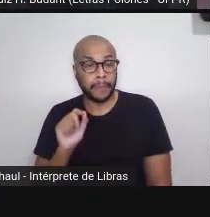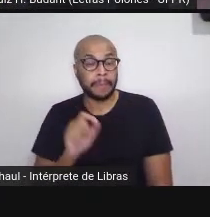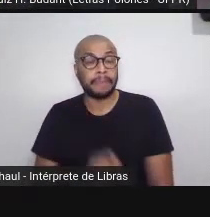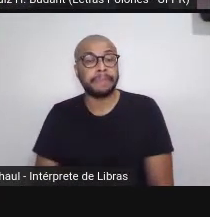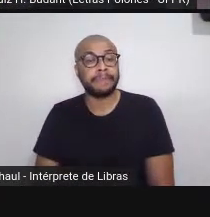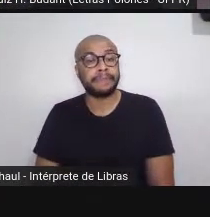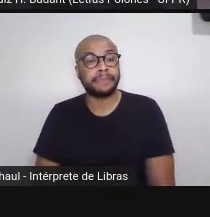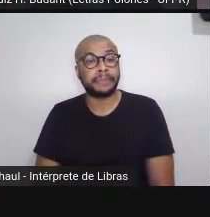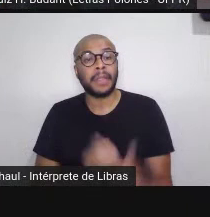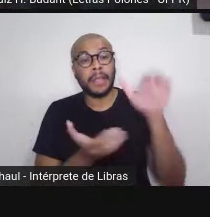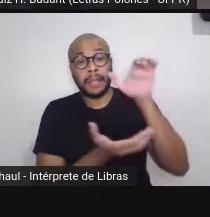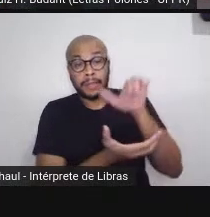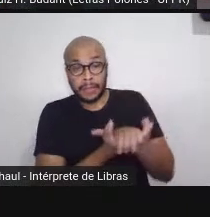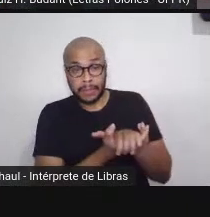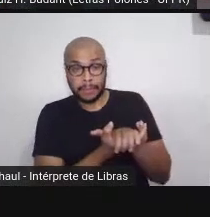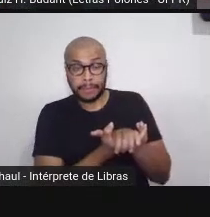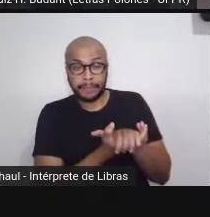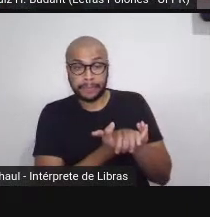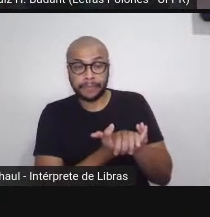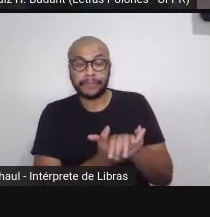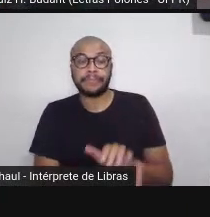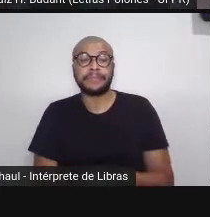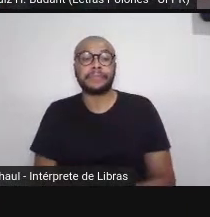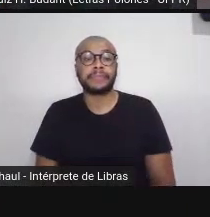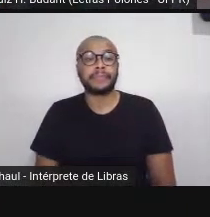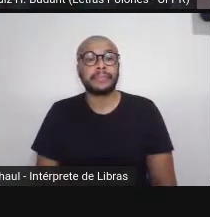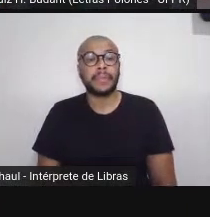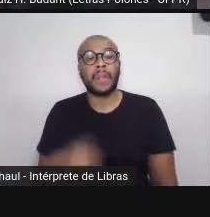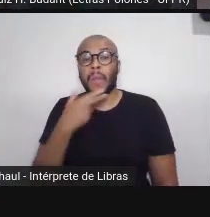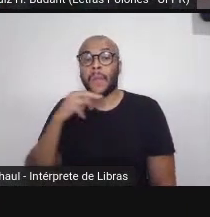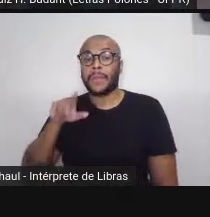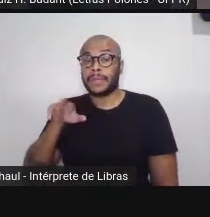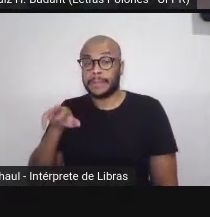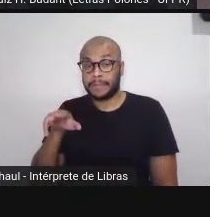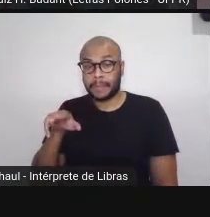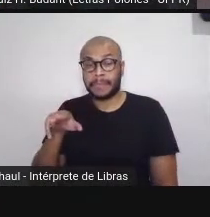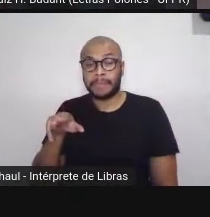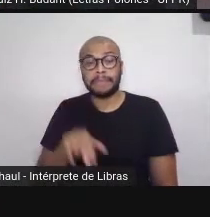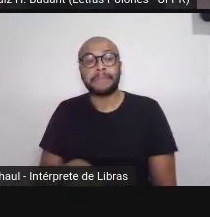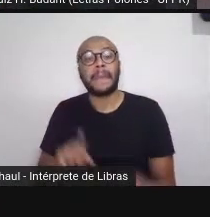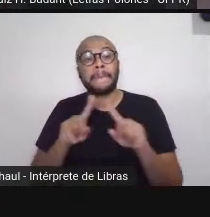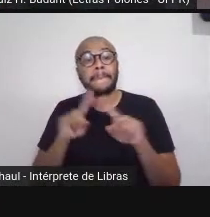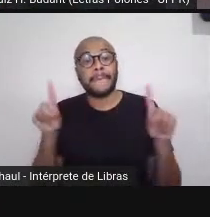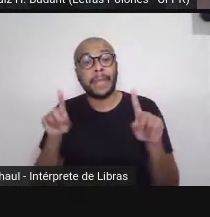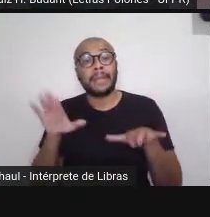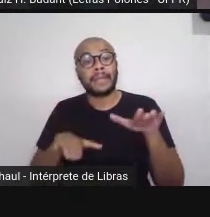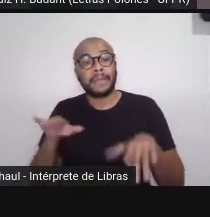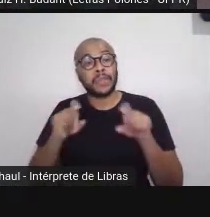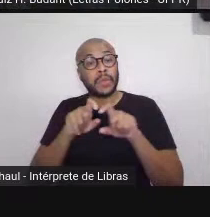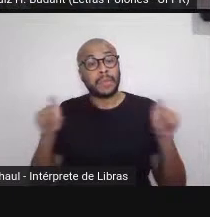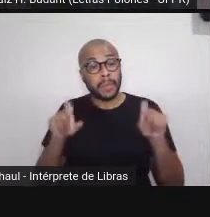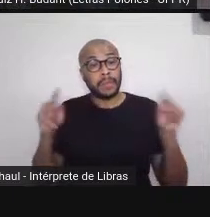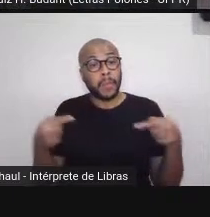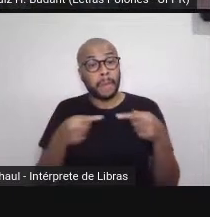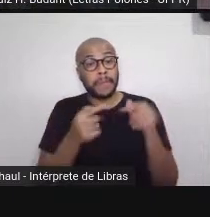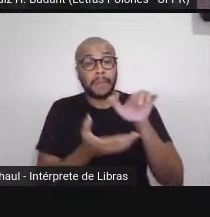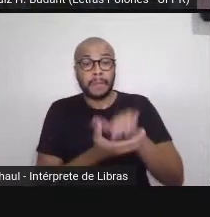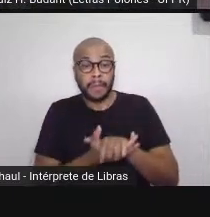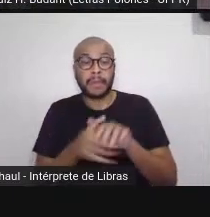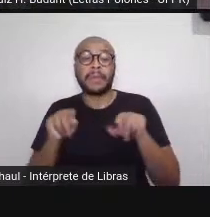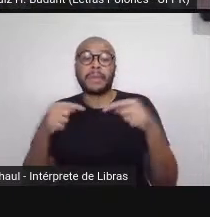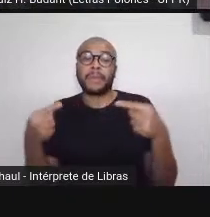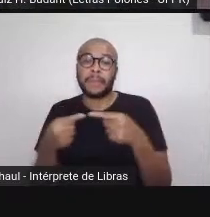o casal Nowak, bracia Nowakowie, os irmãos Nowak. Porém, quando nós estivermos falando das irmãs, vai ser